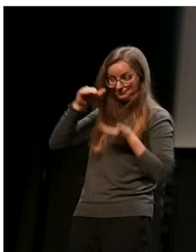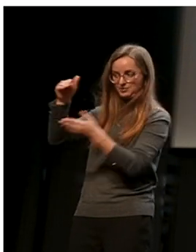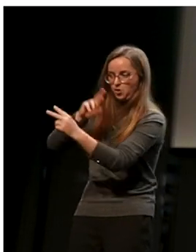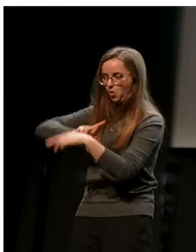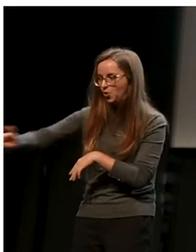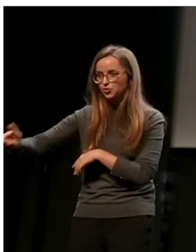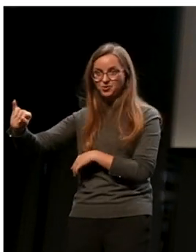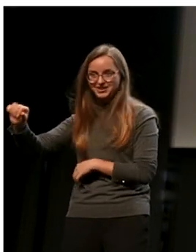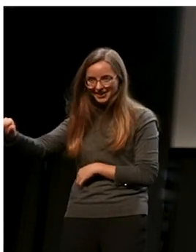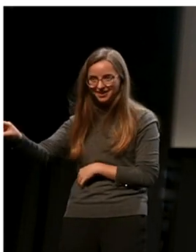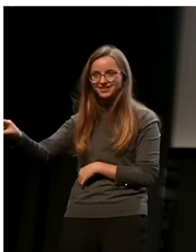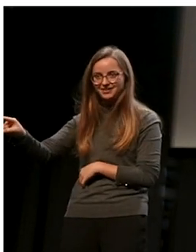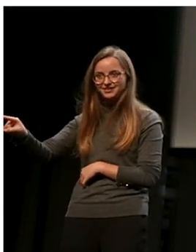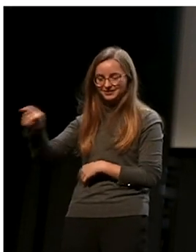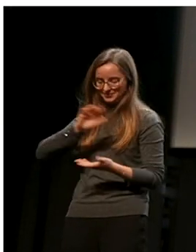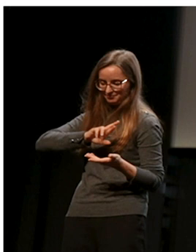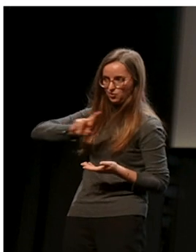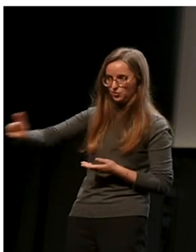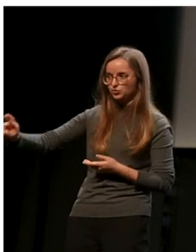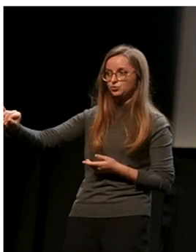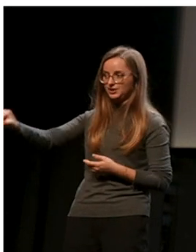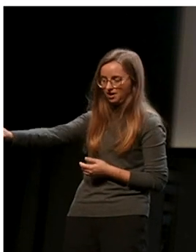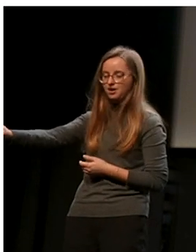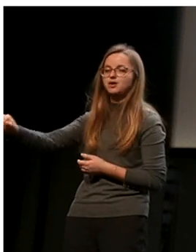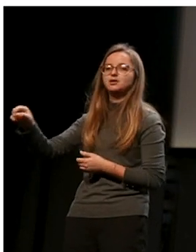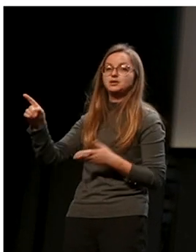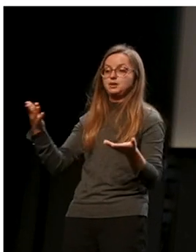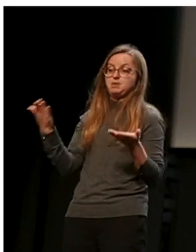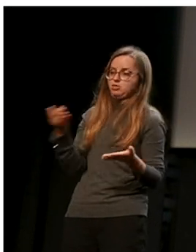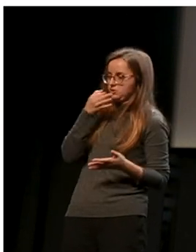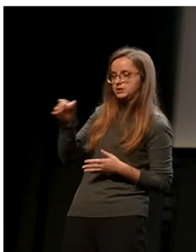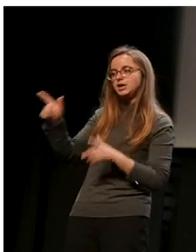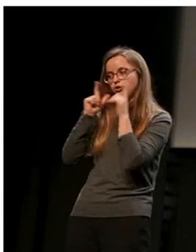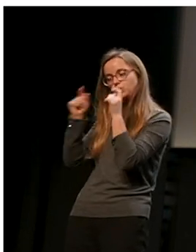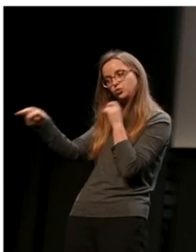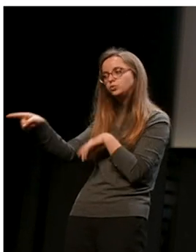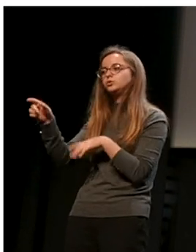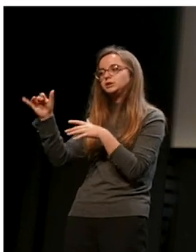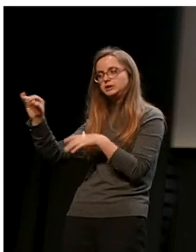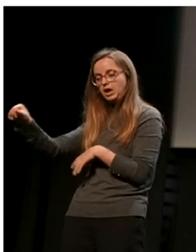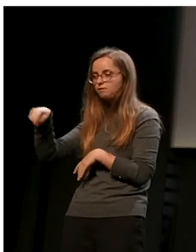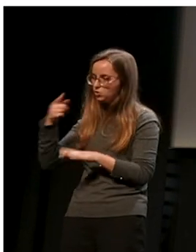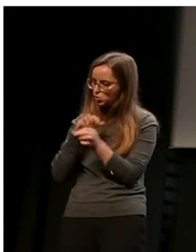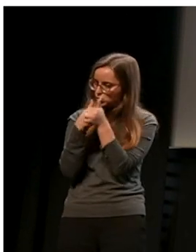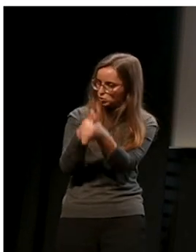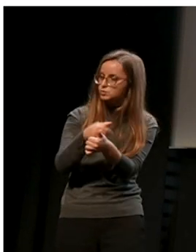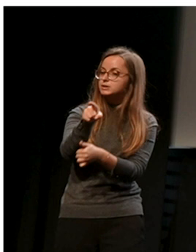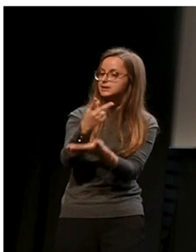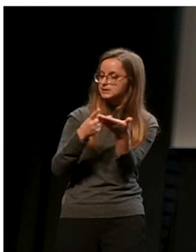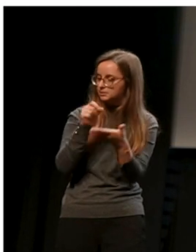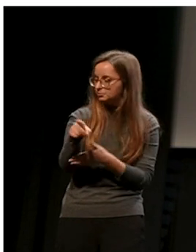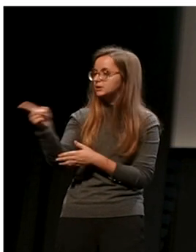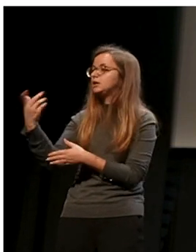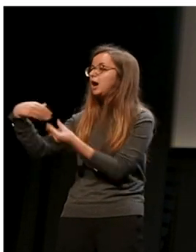remis ses propres illustrations manuelles dans les IA. Par contre, elle lui dit, maintenant, tu me les habilles. d'accord, à lire. Et elle lui a fait des vêtements par-dessus. Et après,